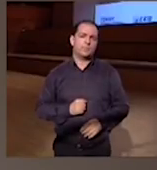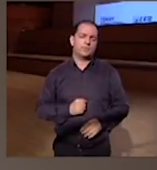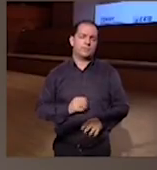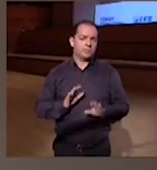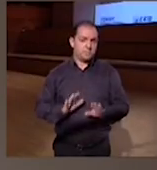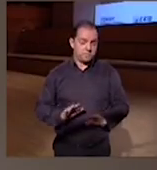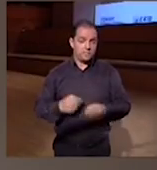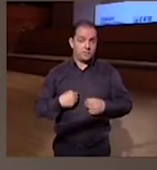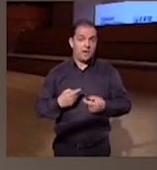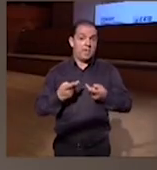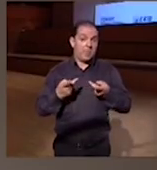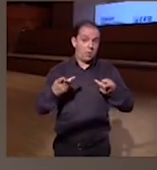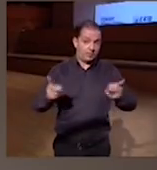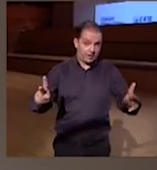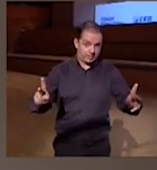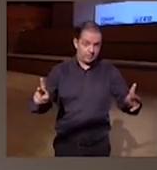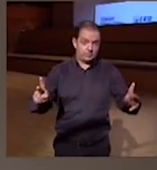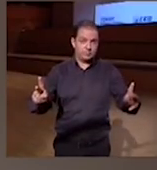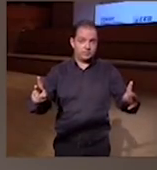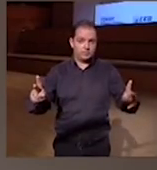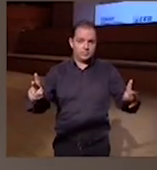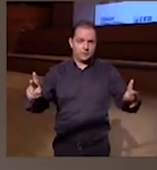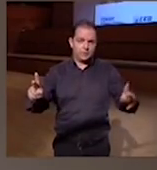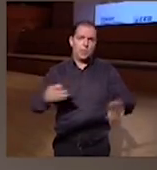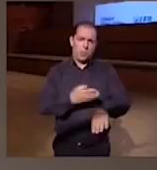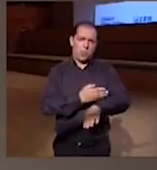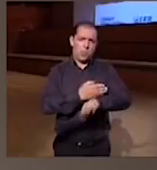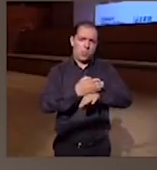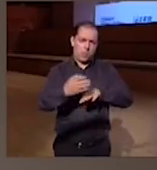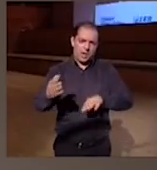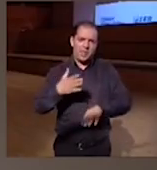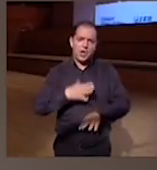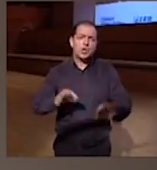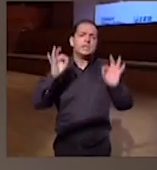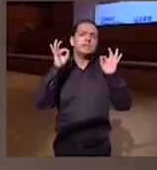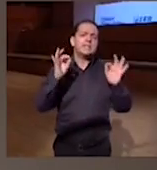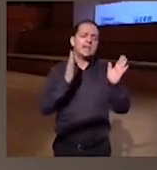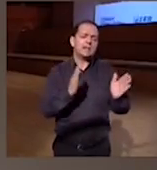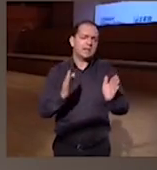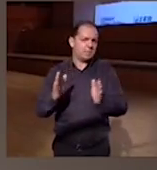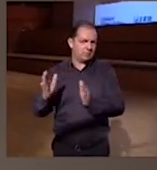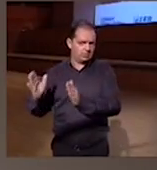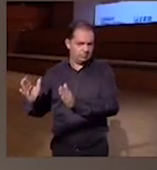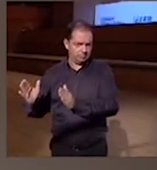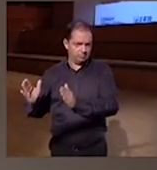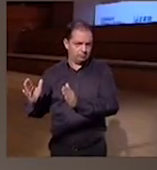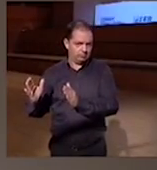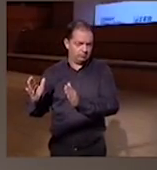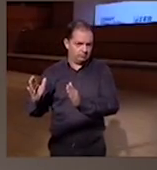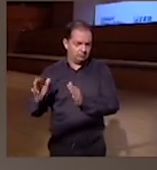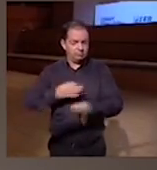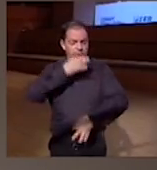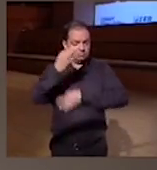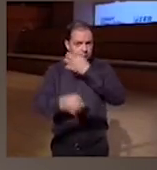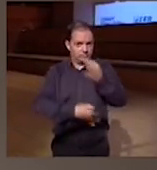να μου επιτρέψετε, αν θα μακρηγορήσω λίγο, αλλά θέλω να γίνω λίγο πιο συγκεκριμένος, κάνοντας αναφορά